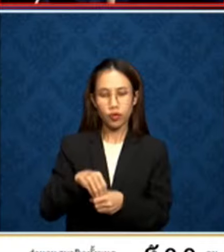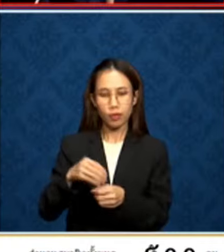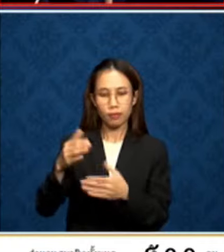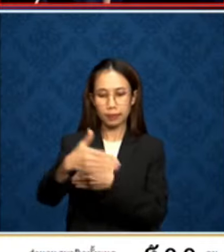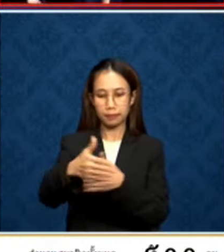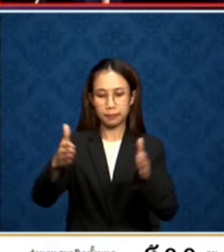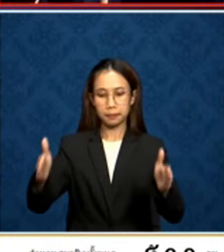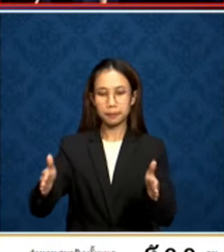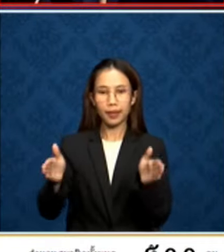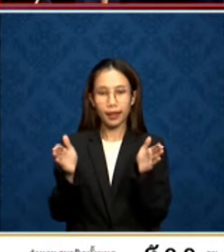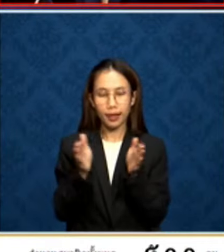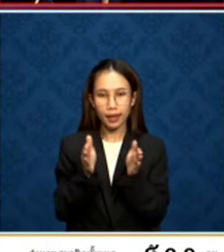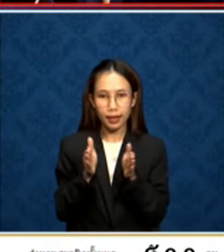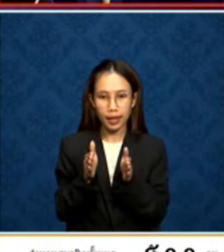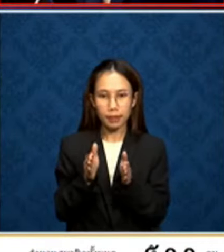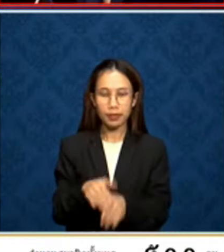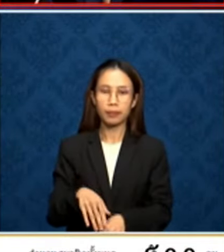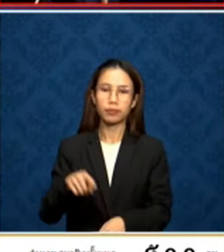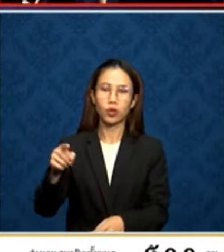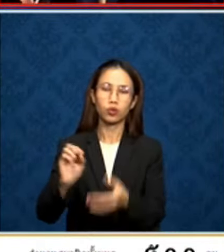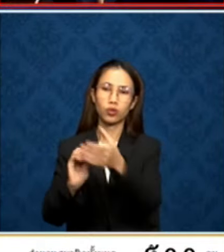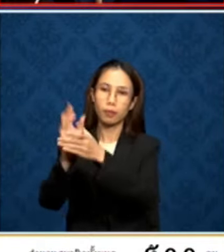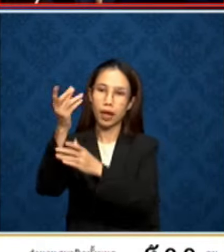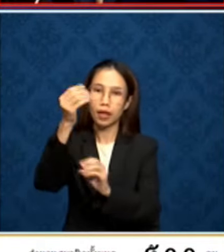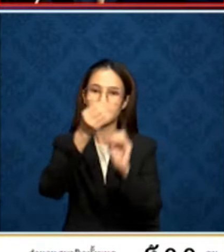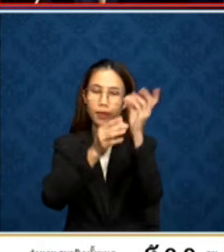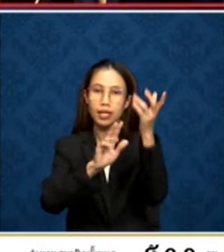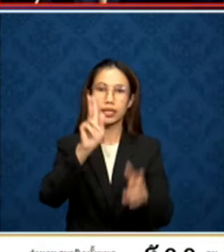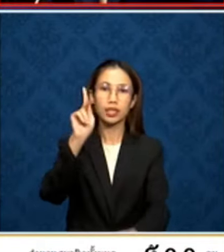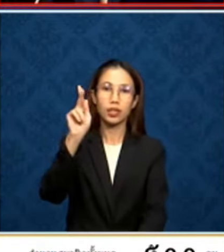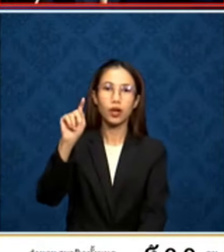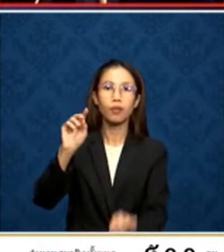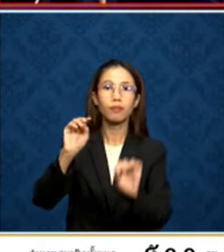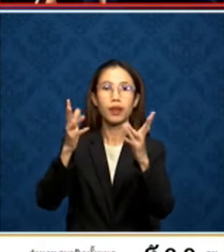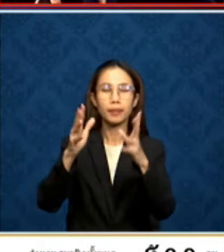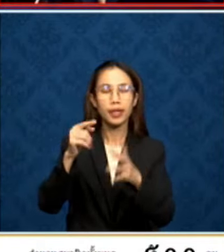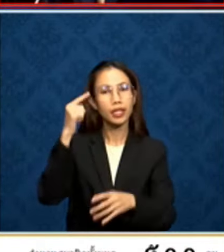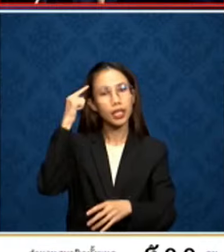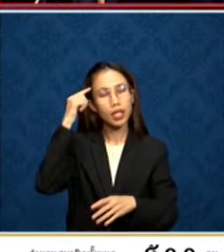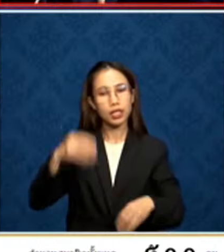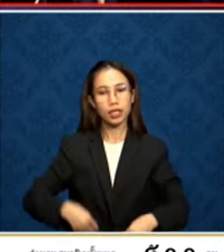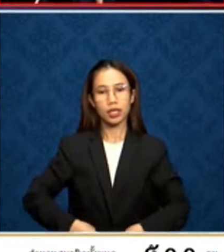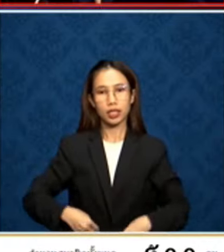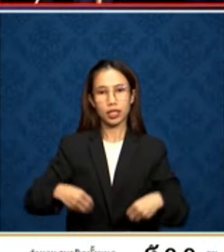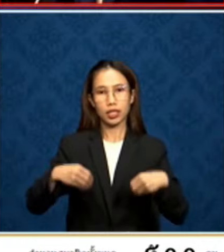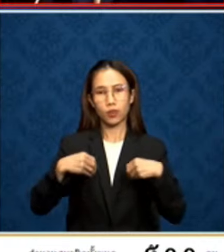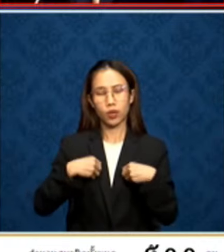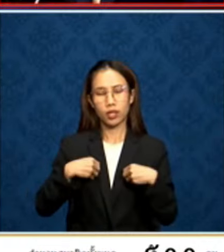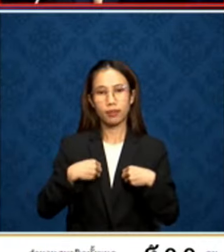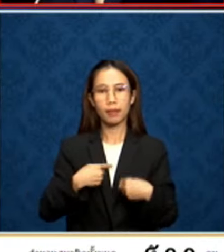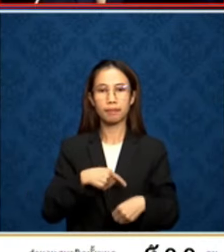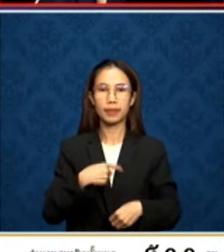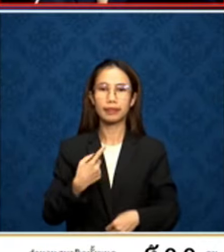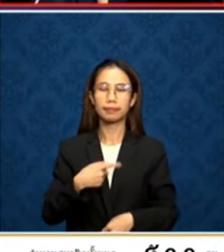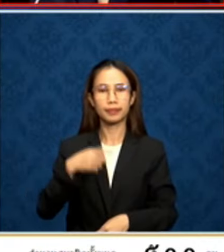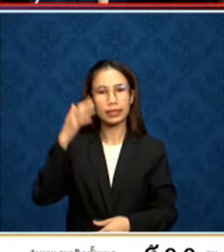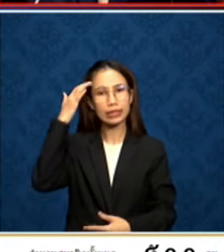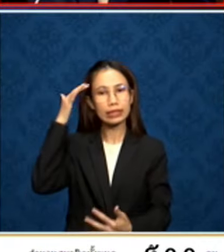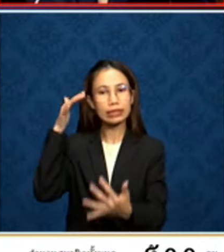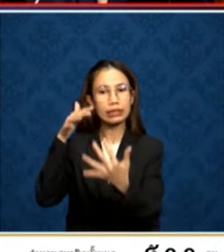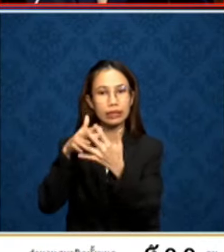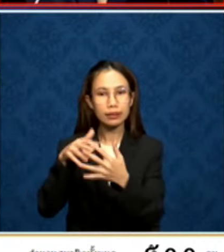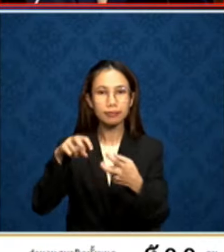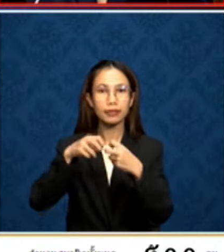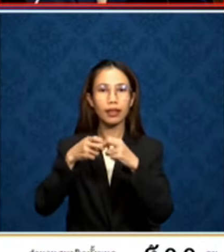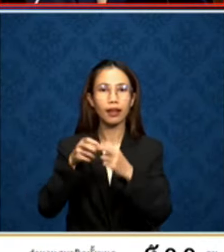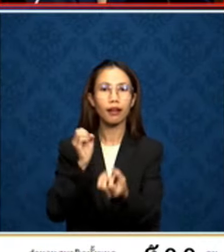แคบขาดแคลนพื้นที่สีเขียวก็อาจที่จะเป็นสาเหตุที่ทำให้คุณภาพชีวิตและสุขภาพจิตของเราแย่ไป